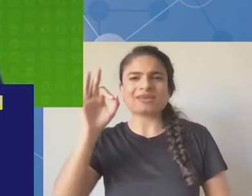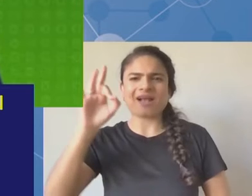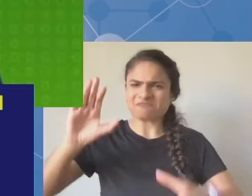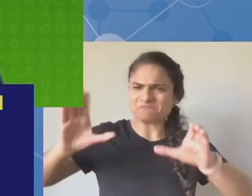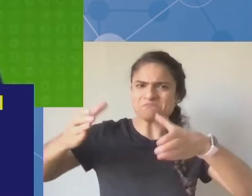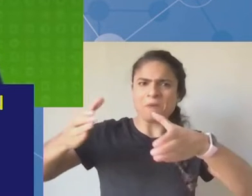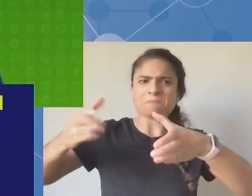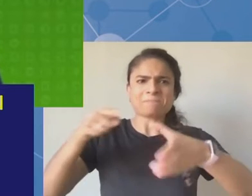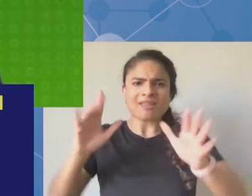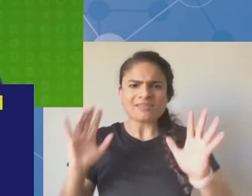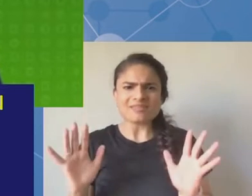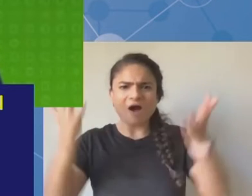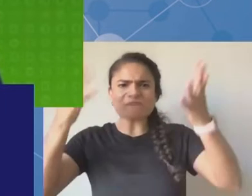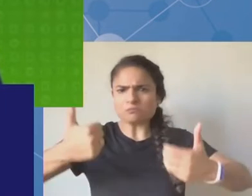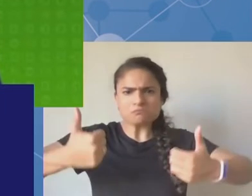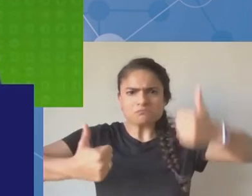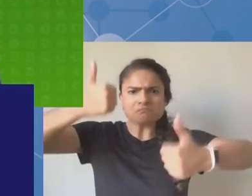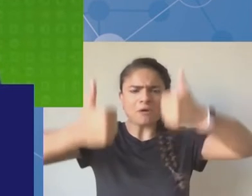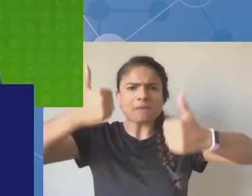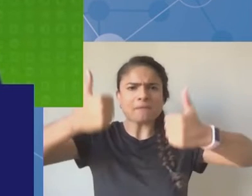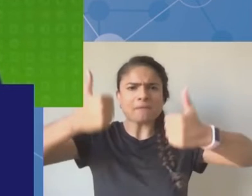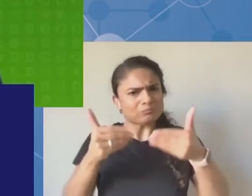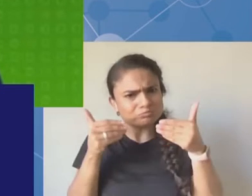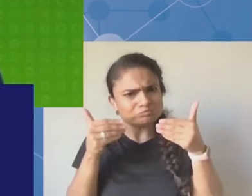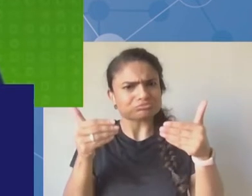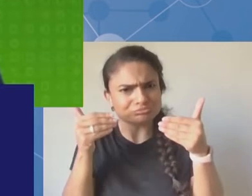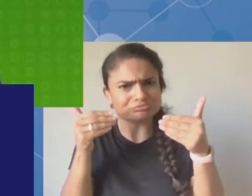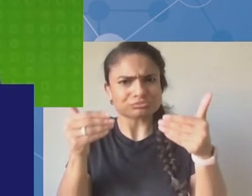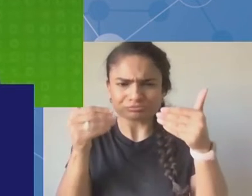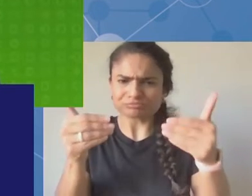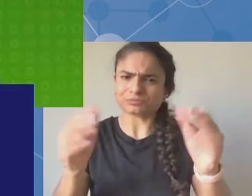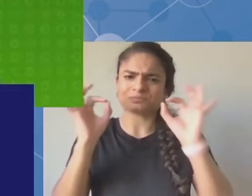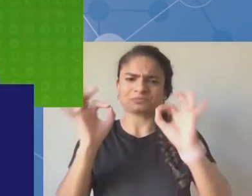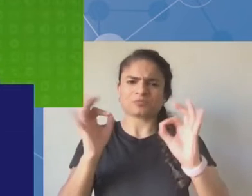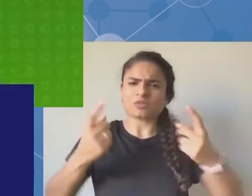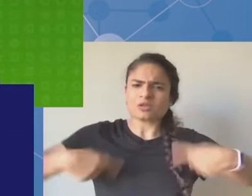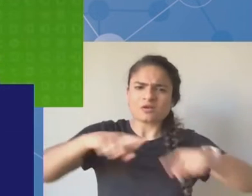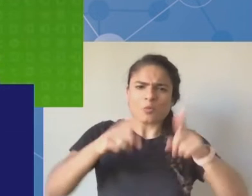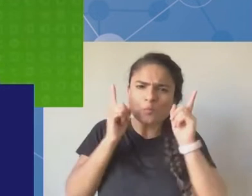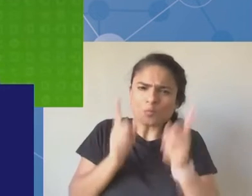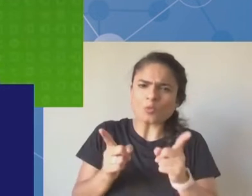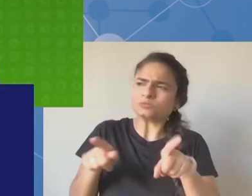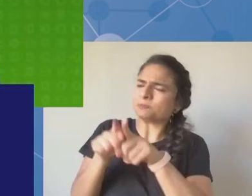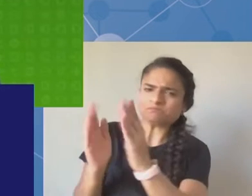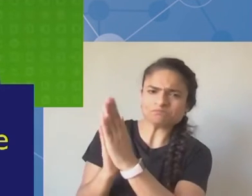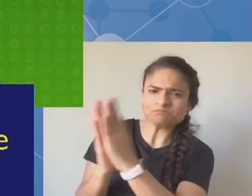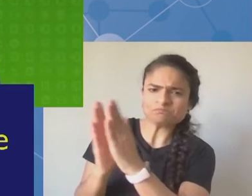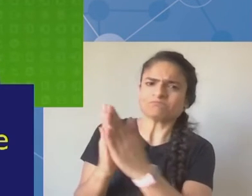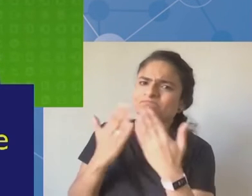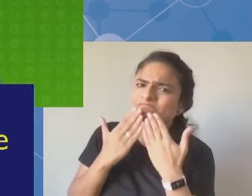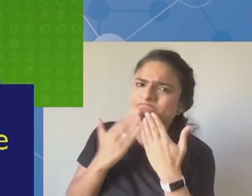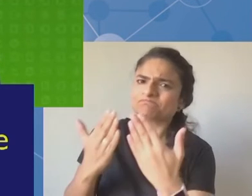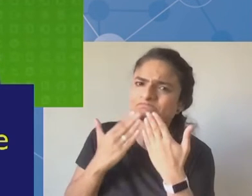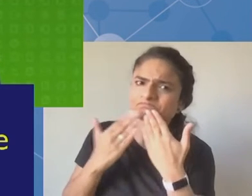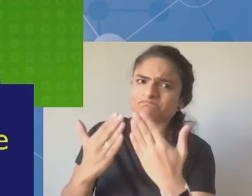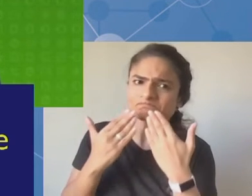И последнее, но не менее важное, это человек, который